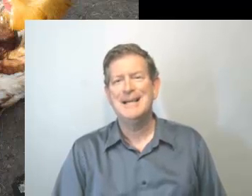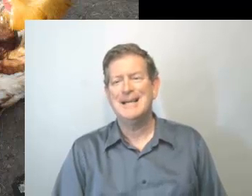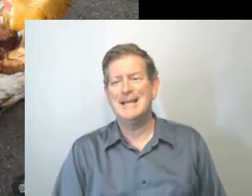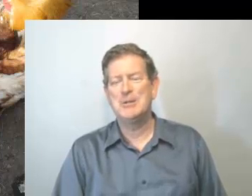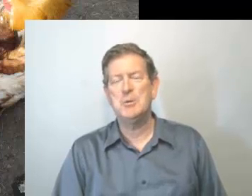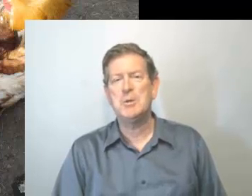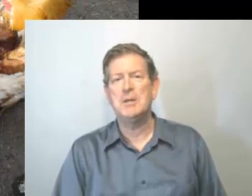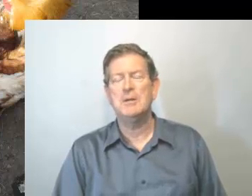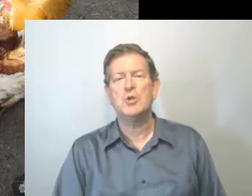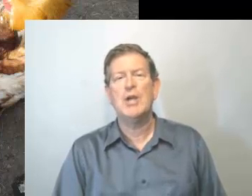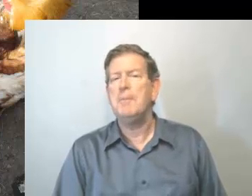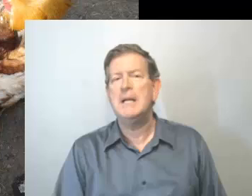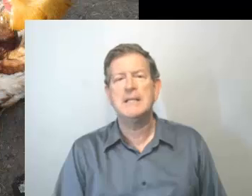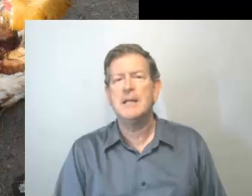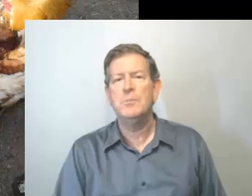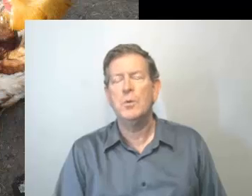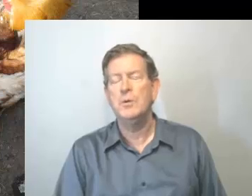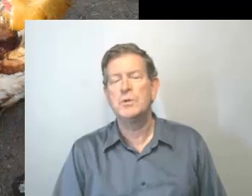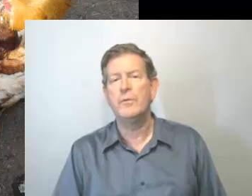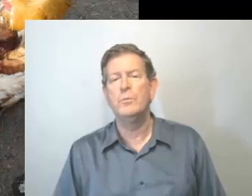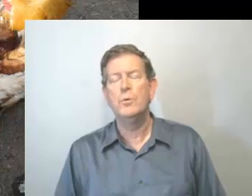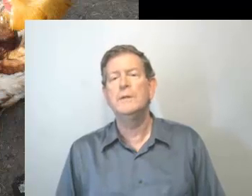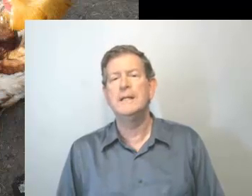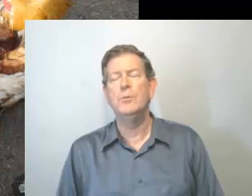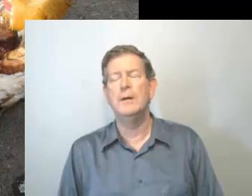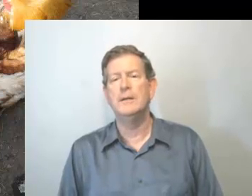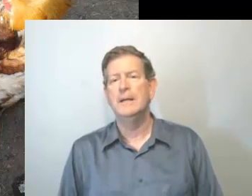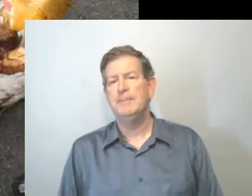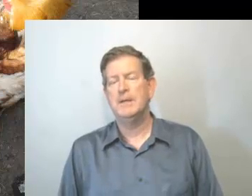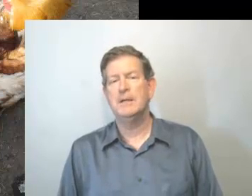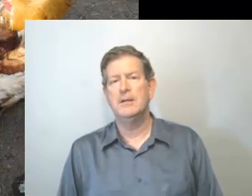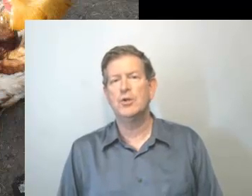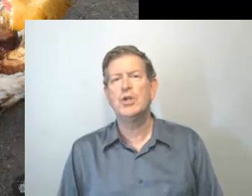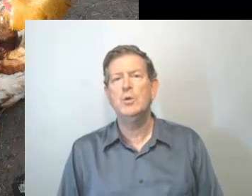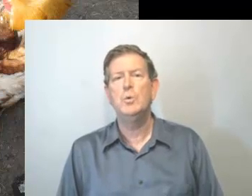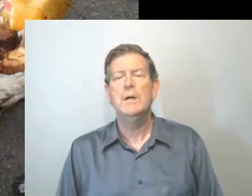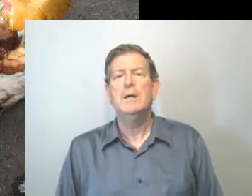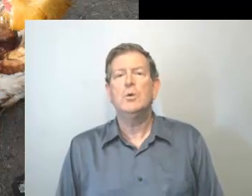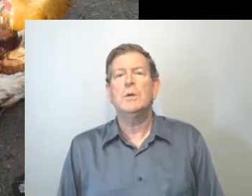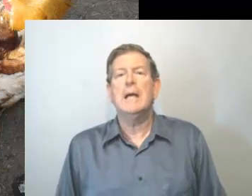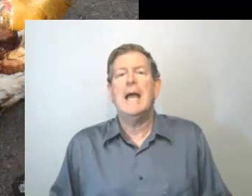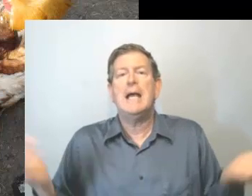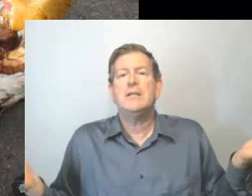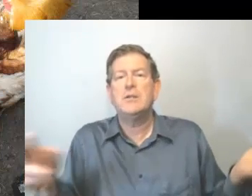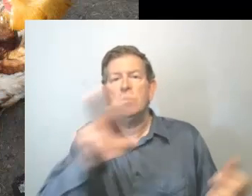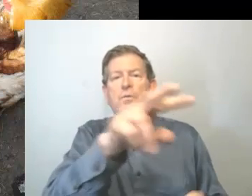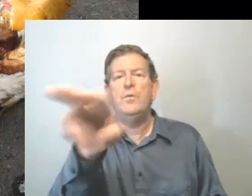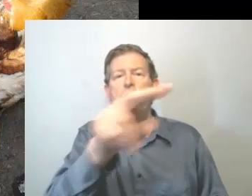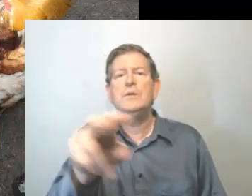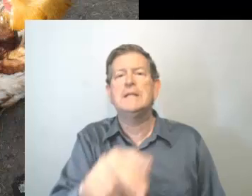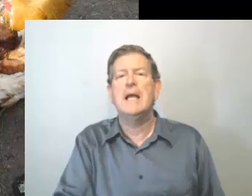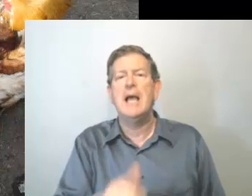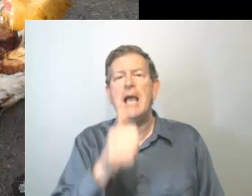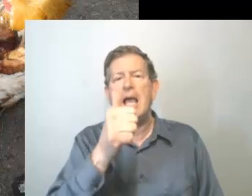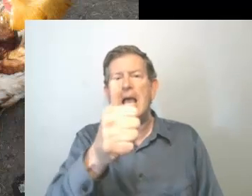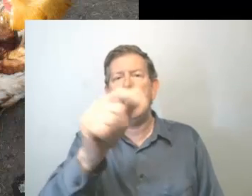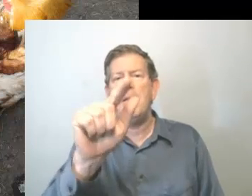aussi. Donc, j'aime les animaux et nous avons beaucoup d'animaux chez nous. Donc, est-ce que